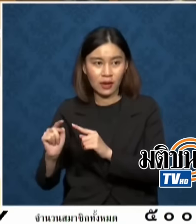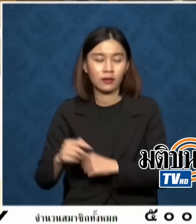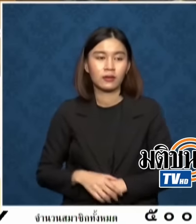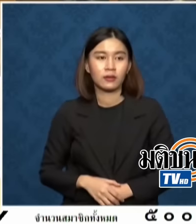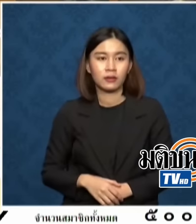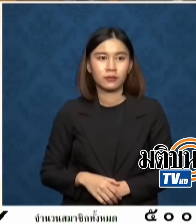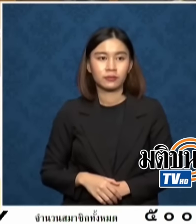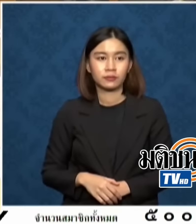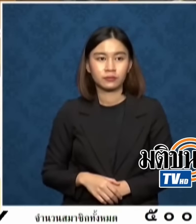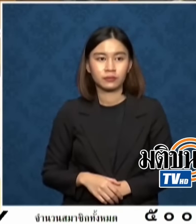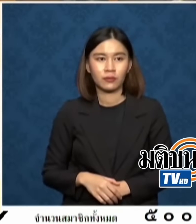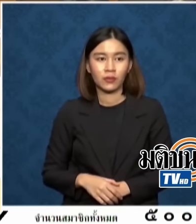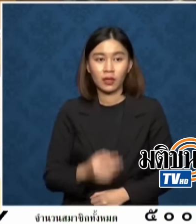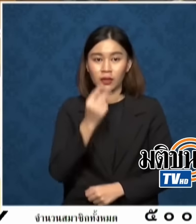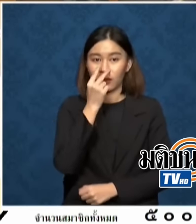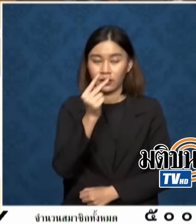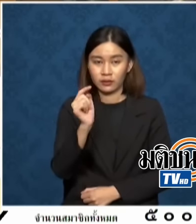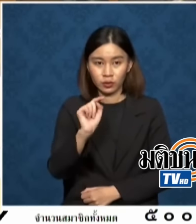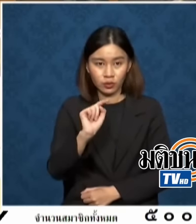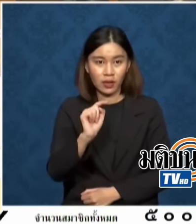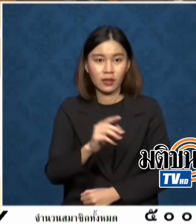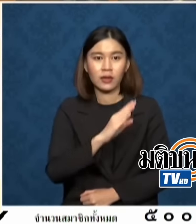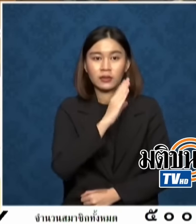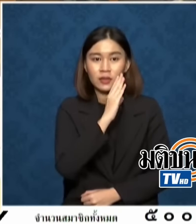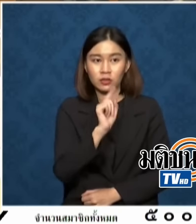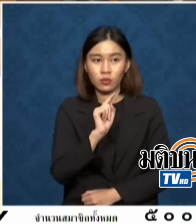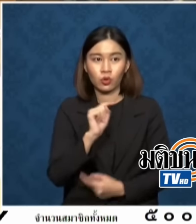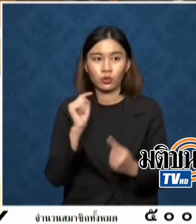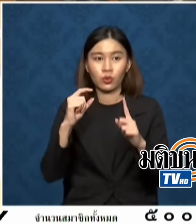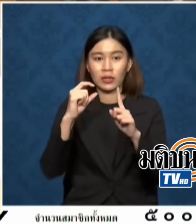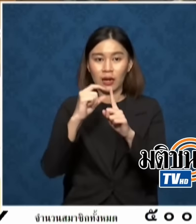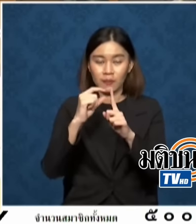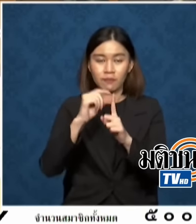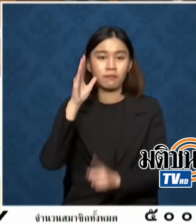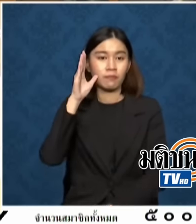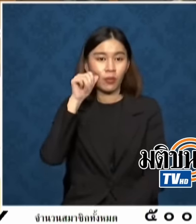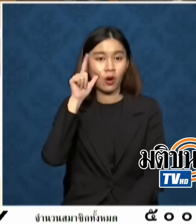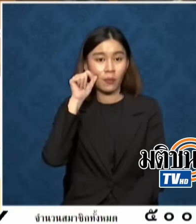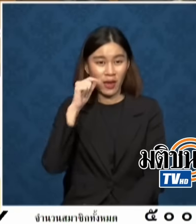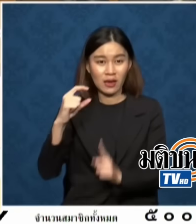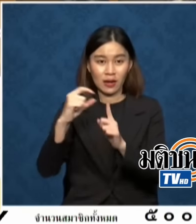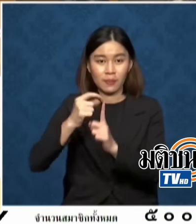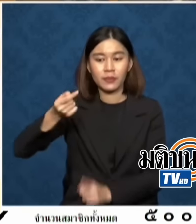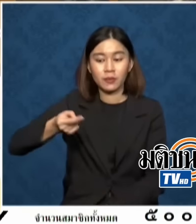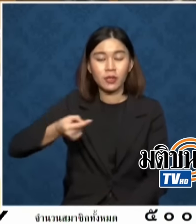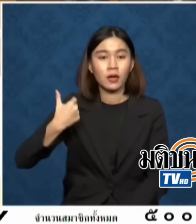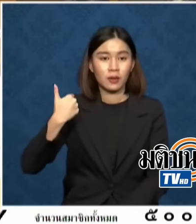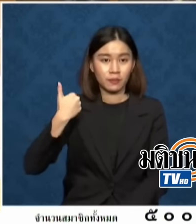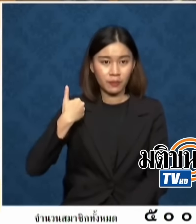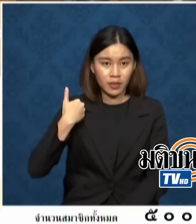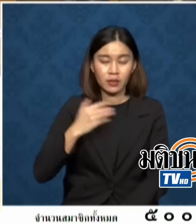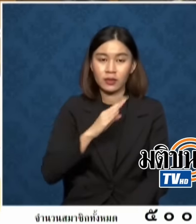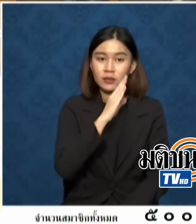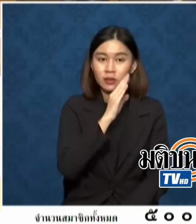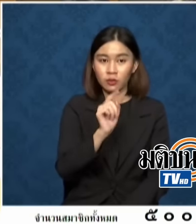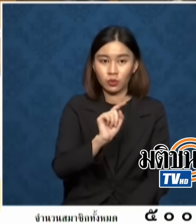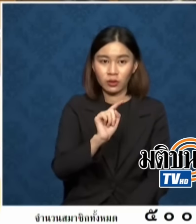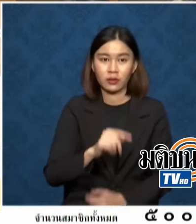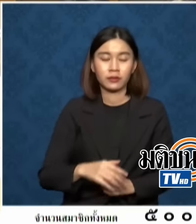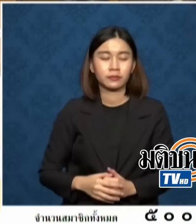ณีดังจะเห็นได้ว่าถ้ายังคงซึ่งคำว่าบิดามารดานะคะเวลา